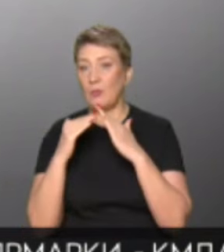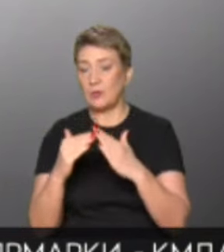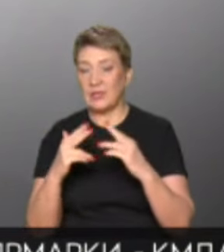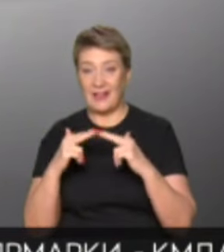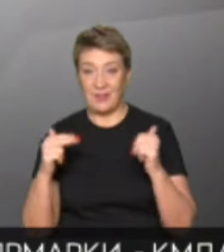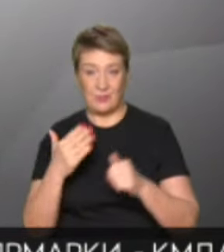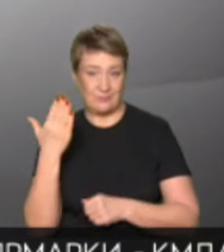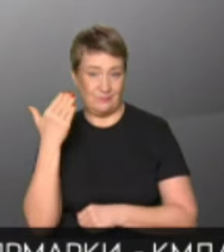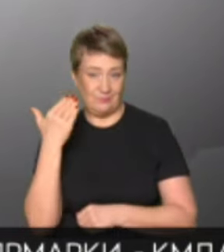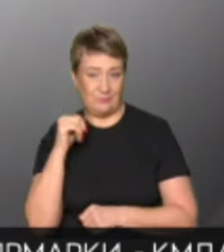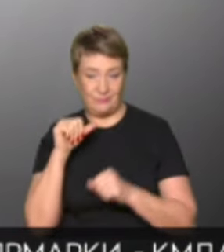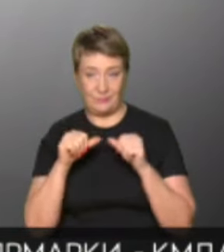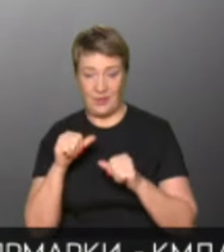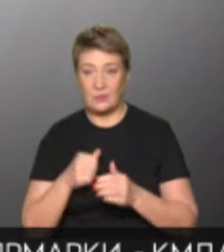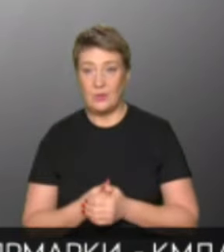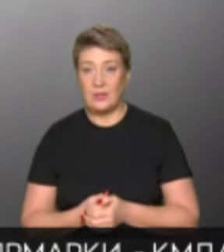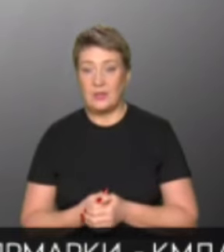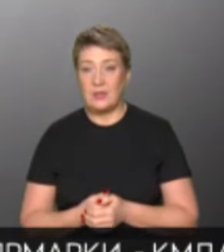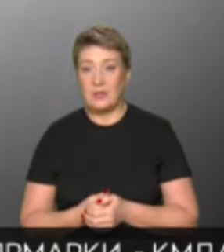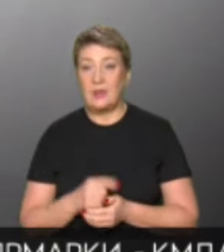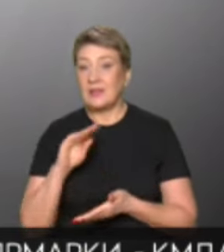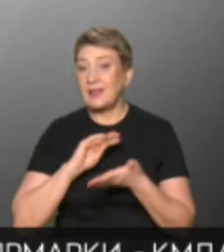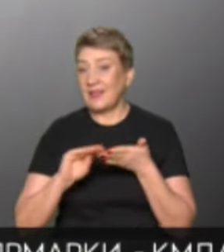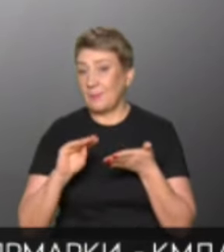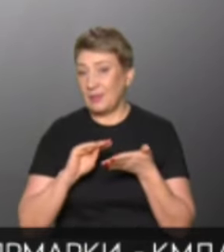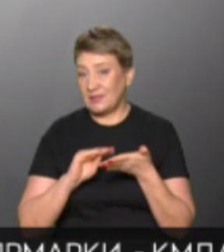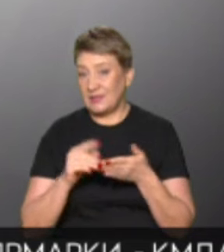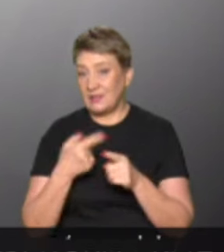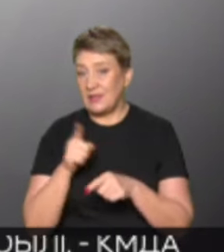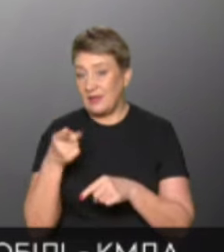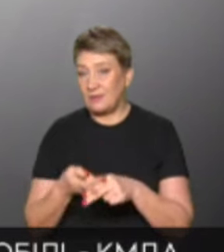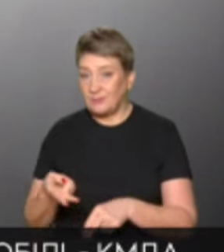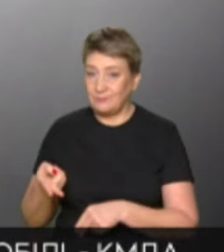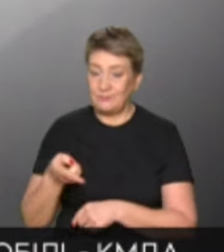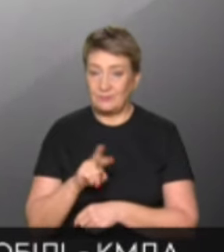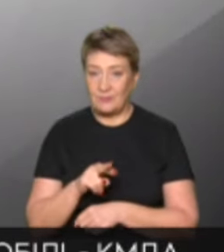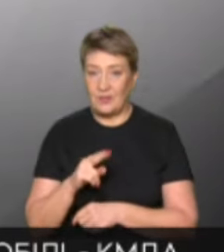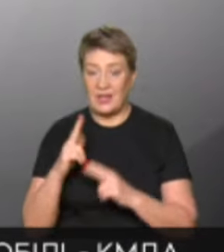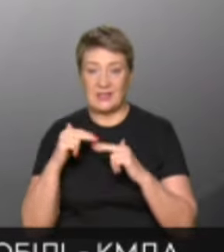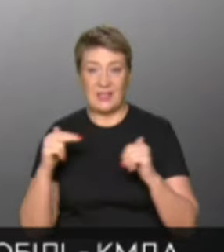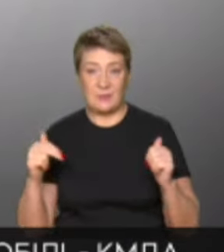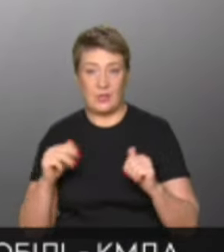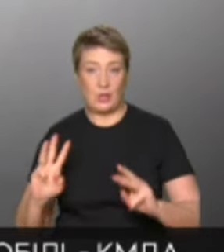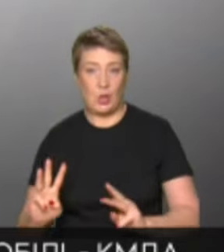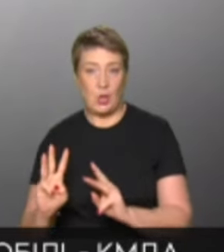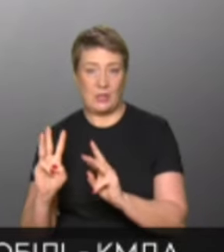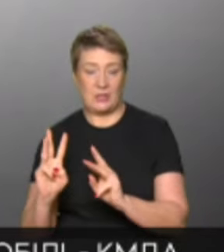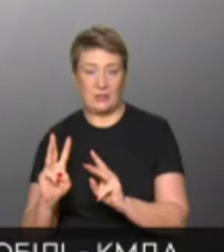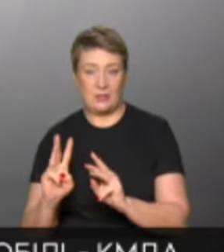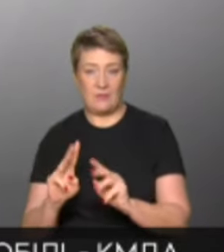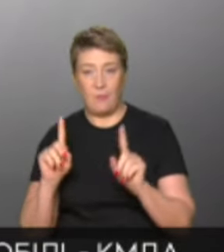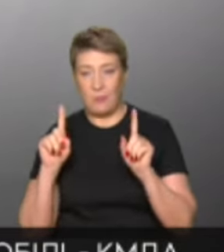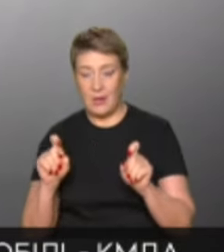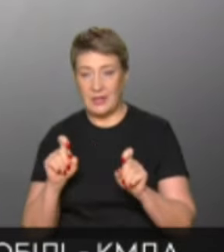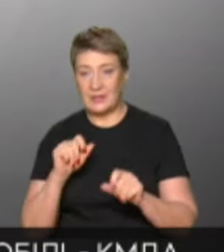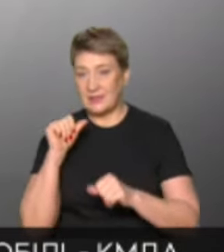атаки рашистів. Пан Олещук написав, цитую, «Це вам за Дніпро, горіть у пеклі, не люди». Нагадаю, рік тому,